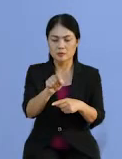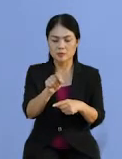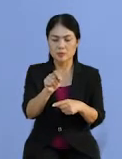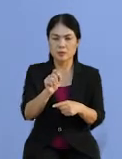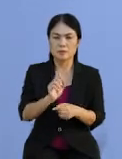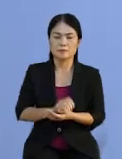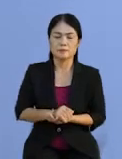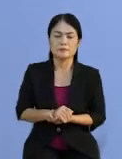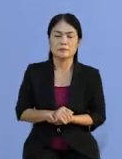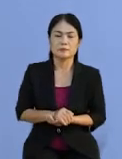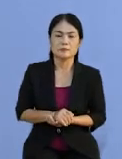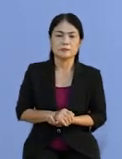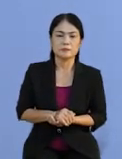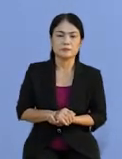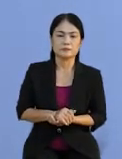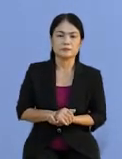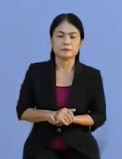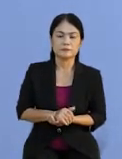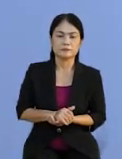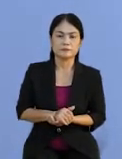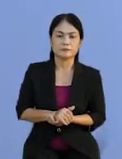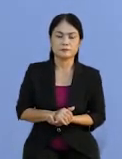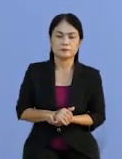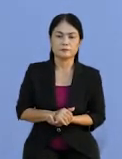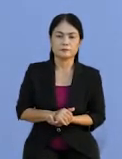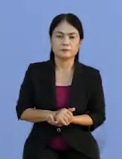nghĩa pí trong nội